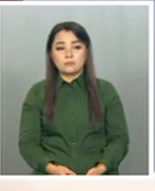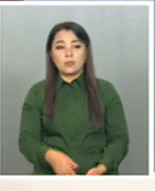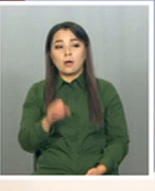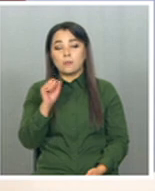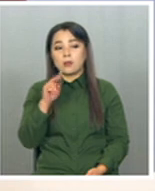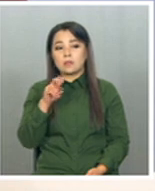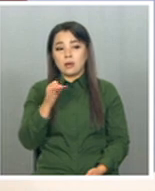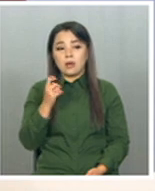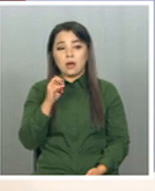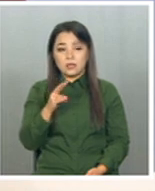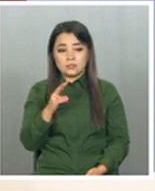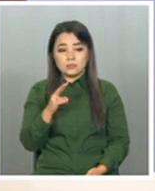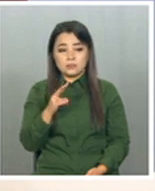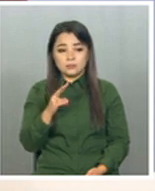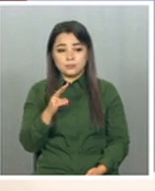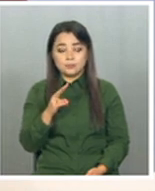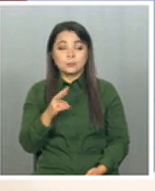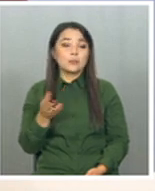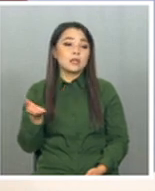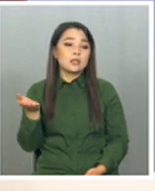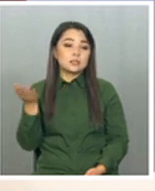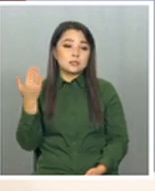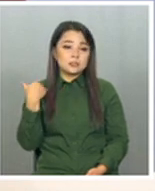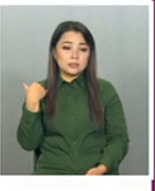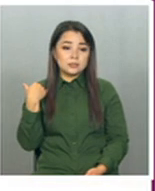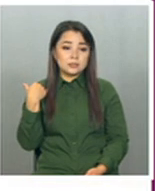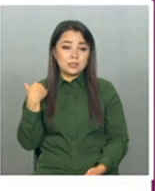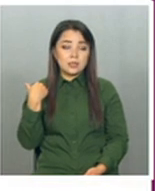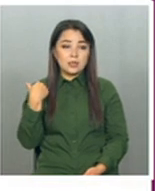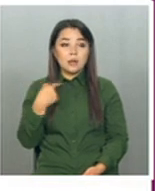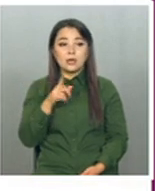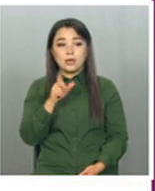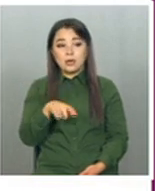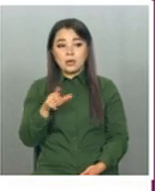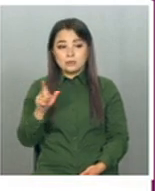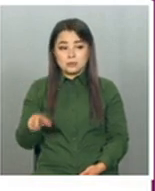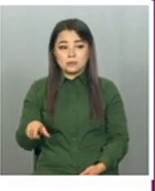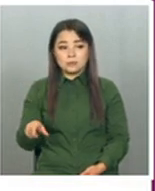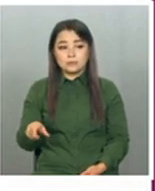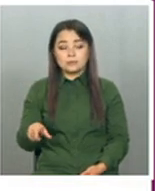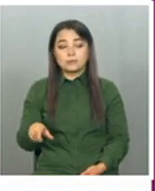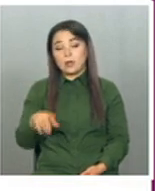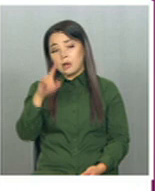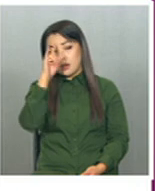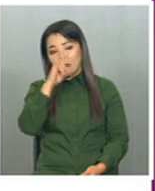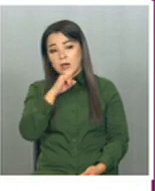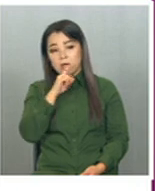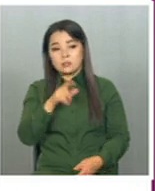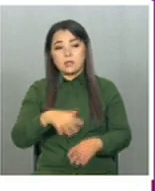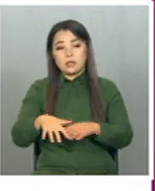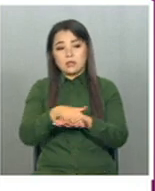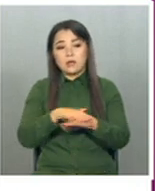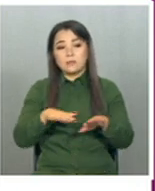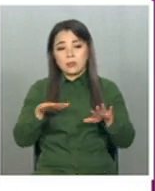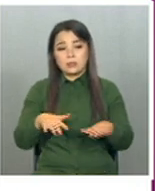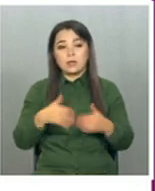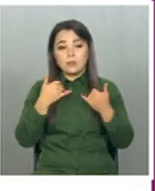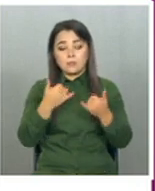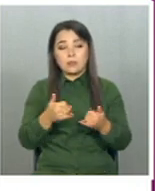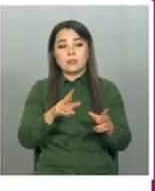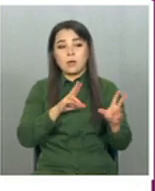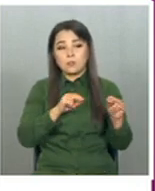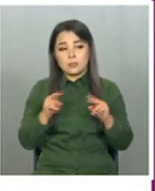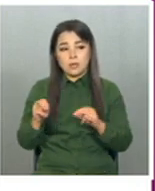Абылай ханды кезінде халық қазақ елінің бағы үшін берген деп